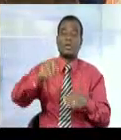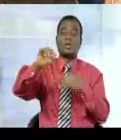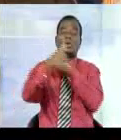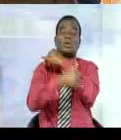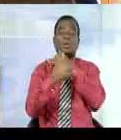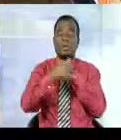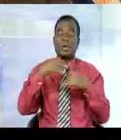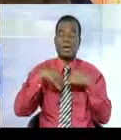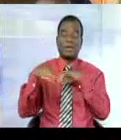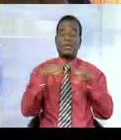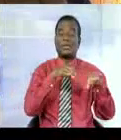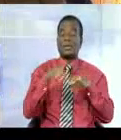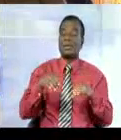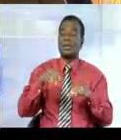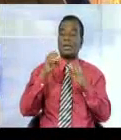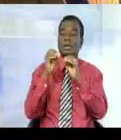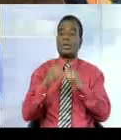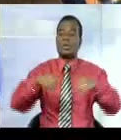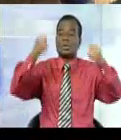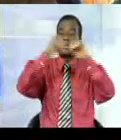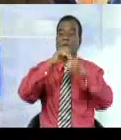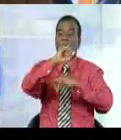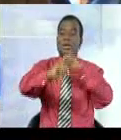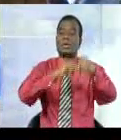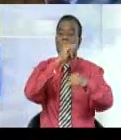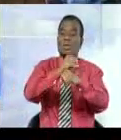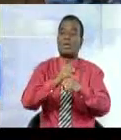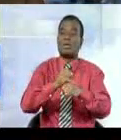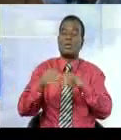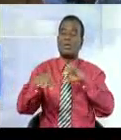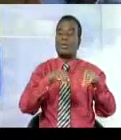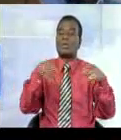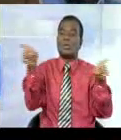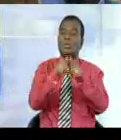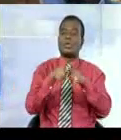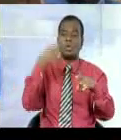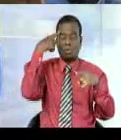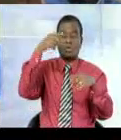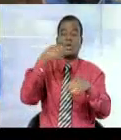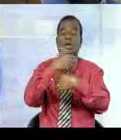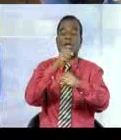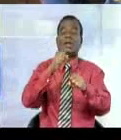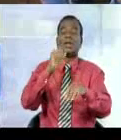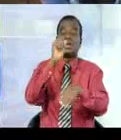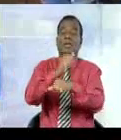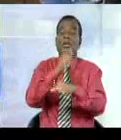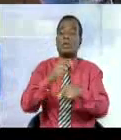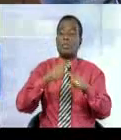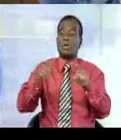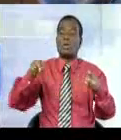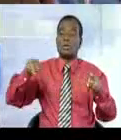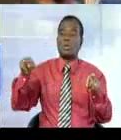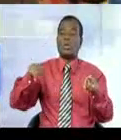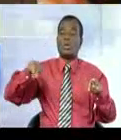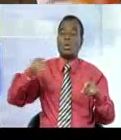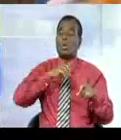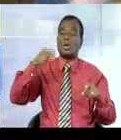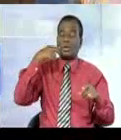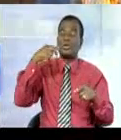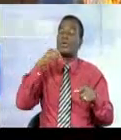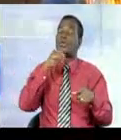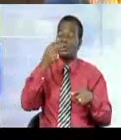organisations internationales et les organisations locales ont fait en termes de création d'emplois, mais on a aussi vu les